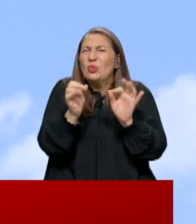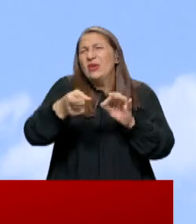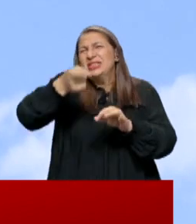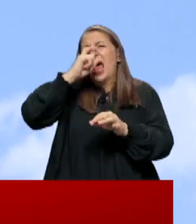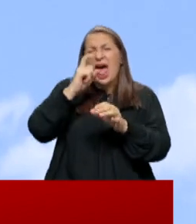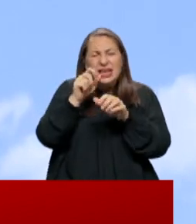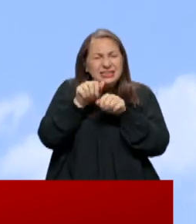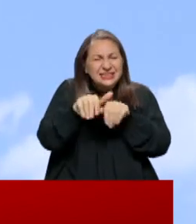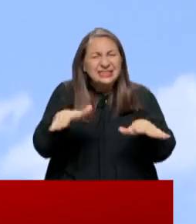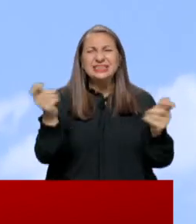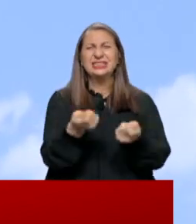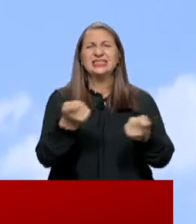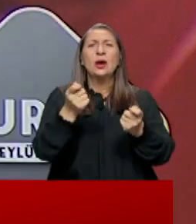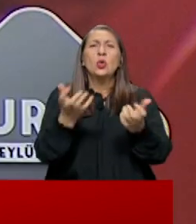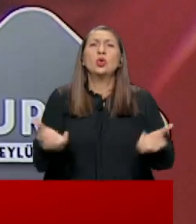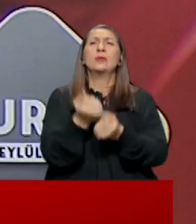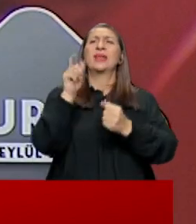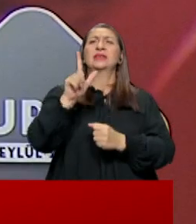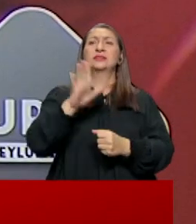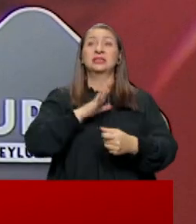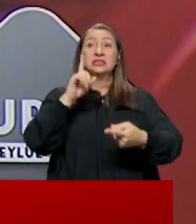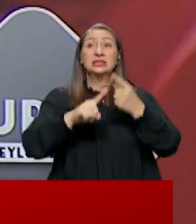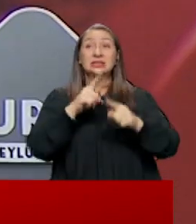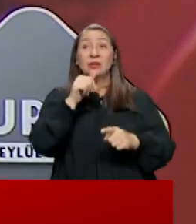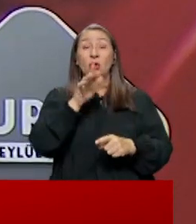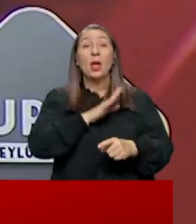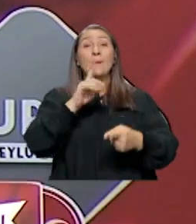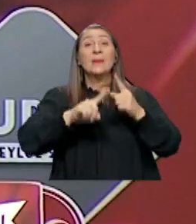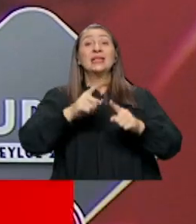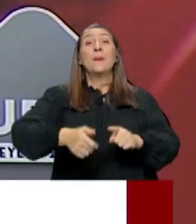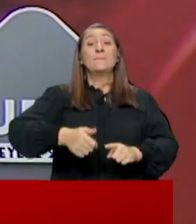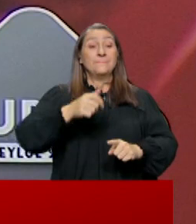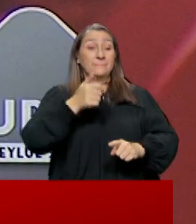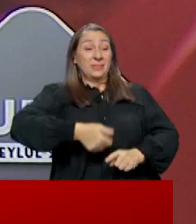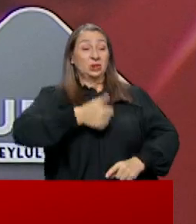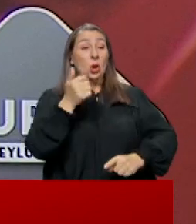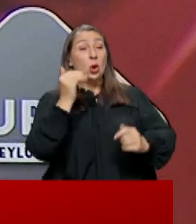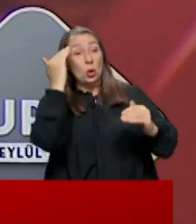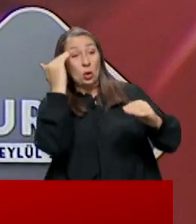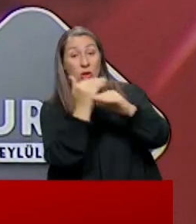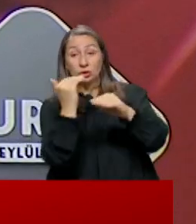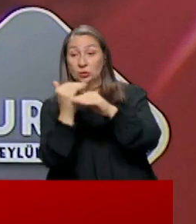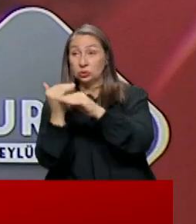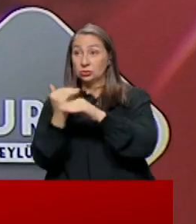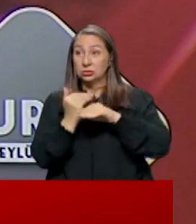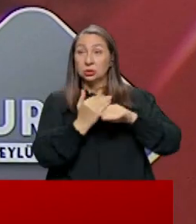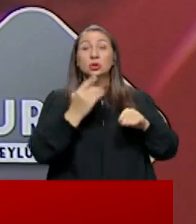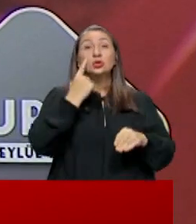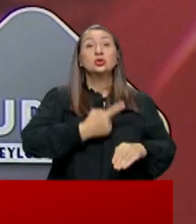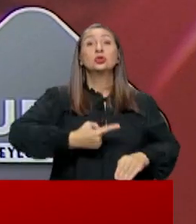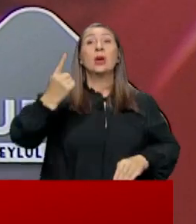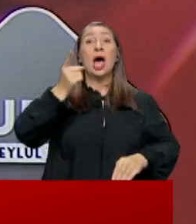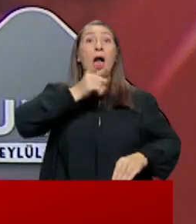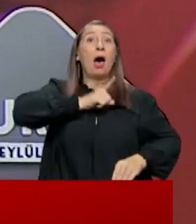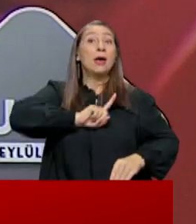rejiminden kurtulmaya derhal ihtiyacı vardır. Kılıçdaroğlu parti başkanlarının uzlaşması halinde